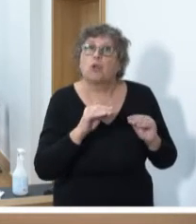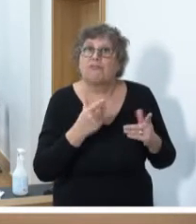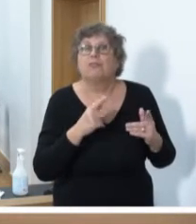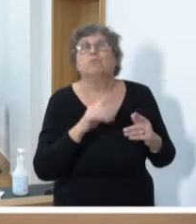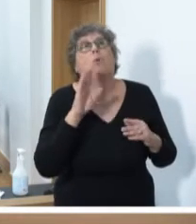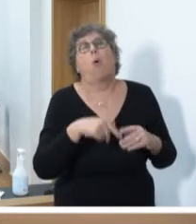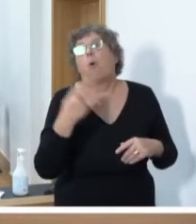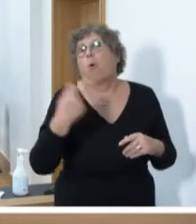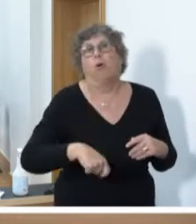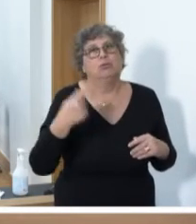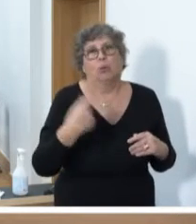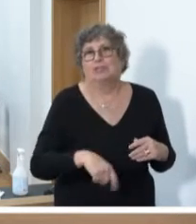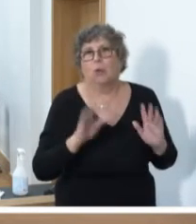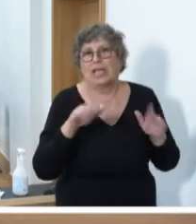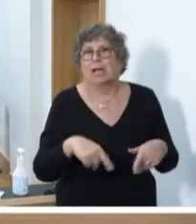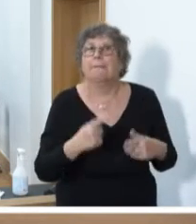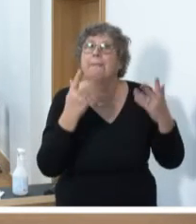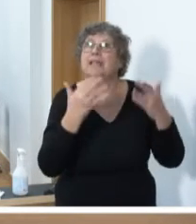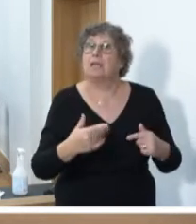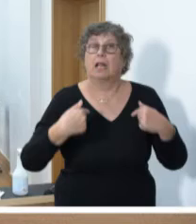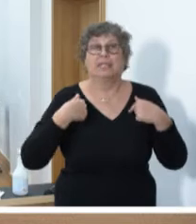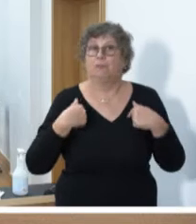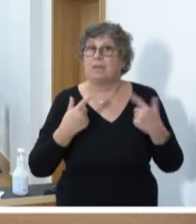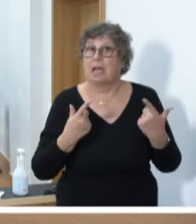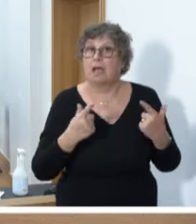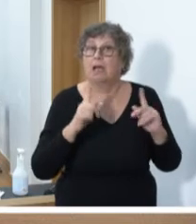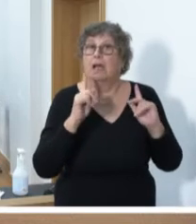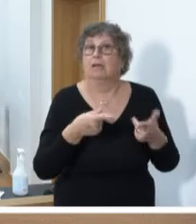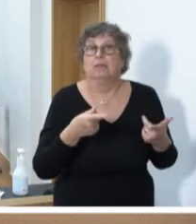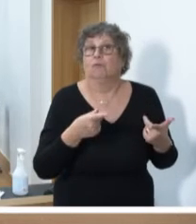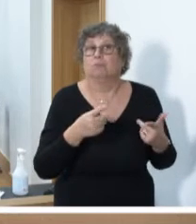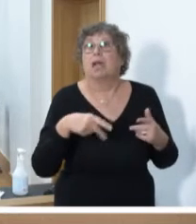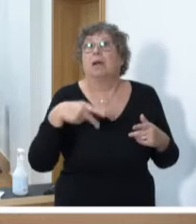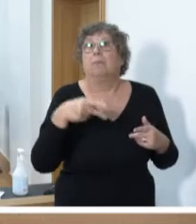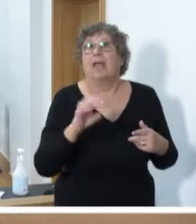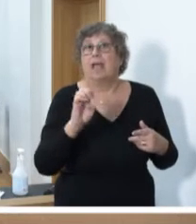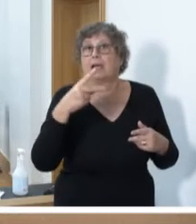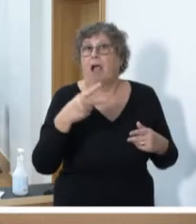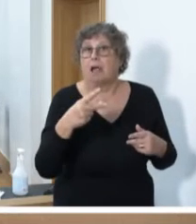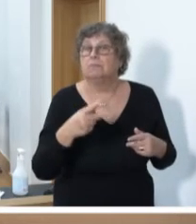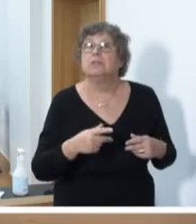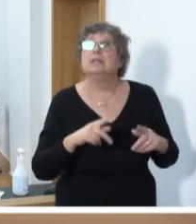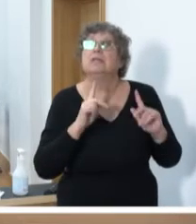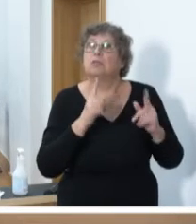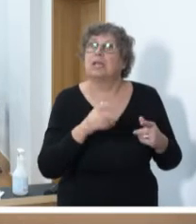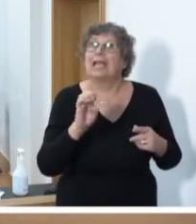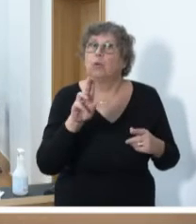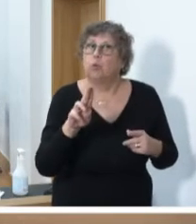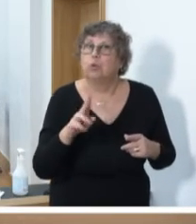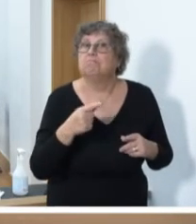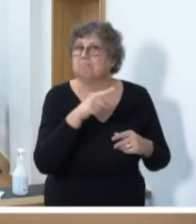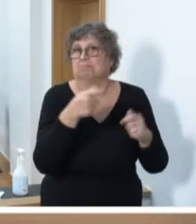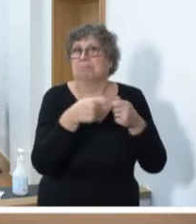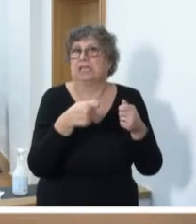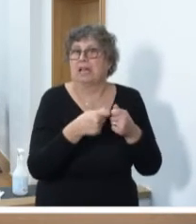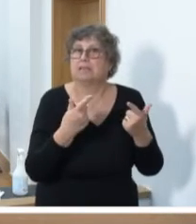pro Tonne. Die Zahlen stammen nicht von mir, sondern vom PIK und sind Grundlage des Green Deal der EU, der ja beschlossen ist.